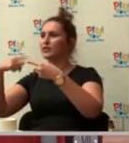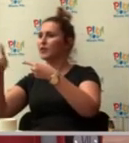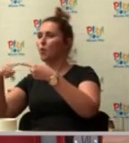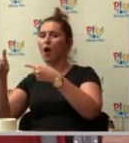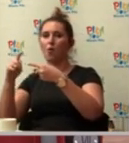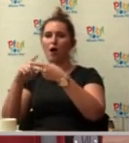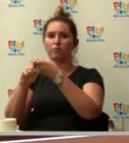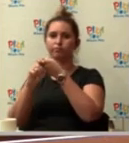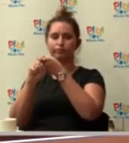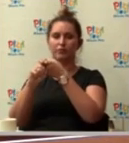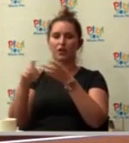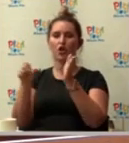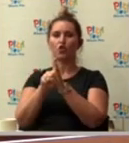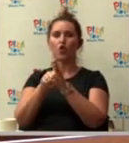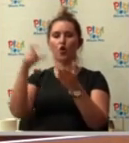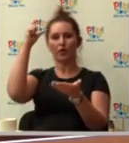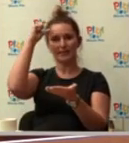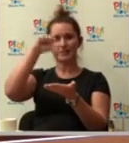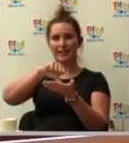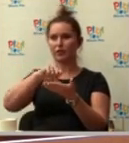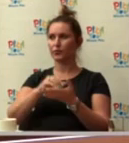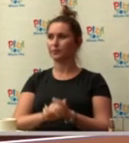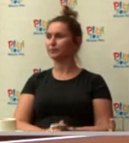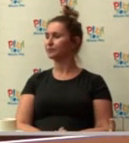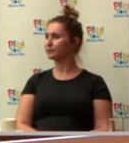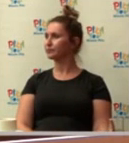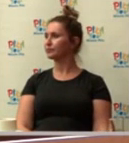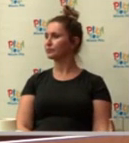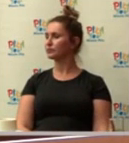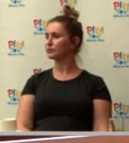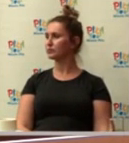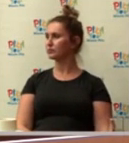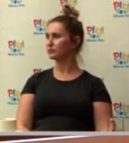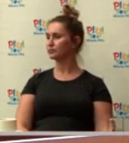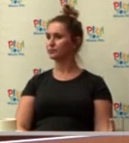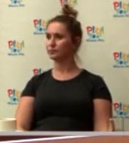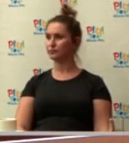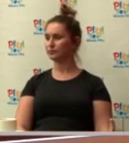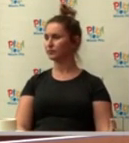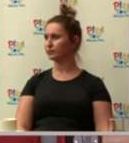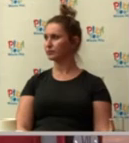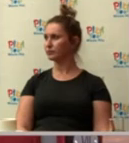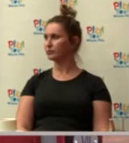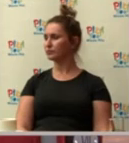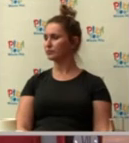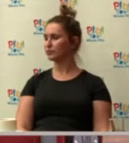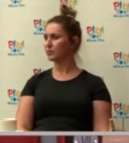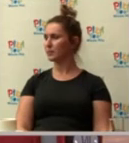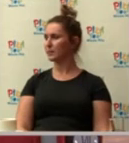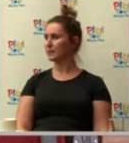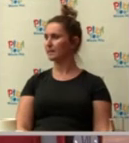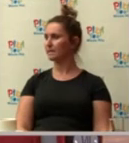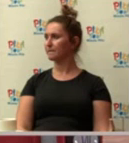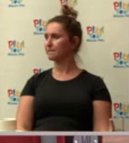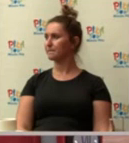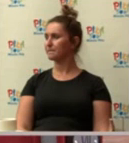Nie chcemy wchodzić w jakiekolwiek kamery, które będą miały przesył przez sieć bezprzewodową, Nie